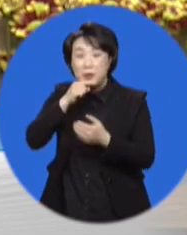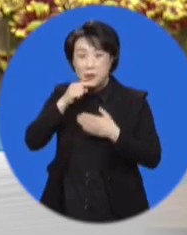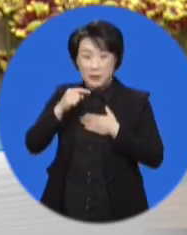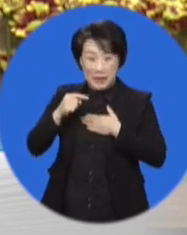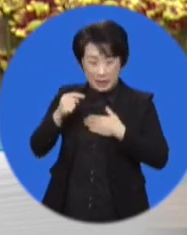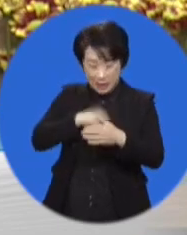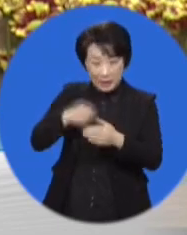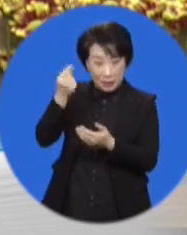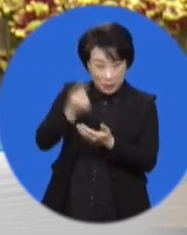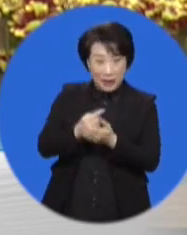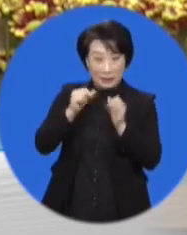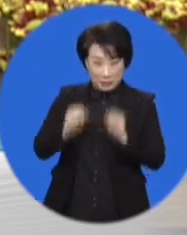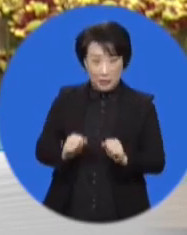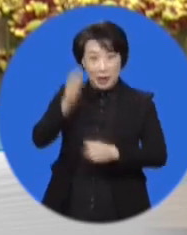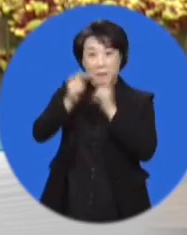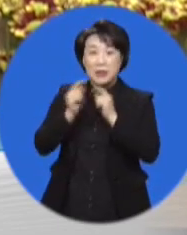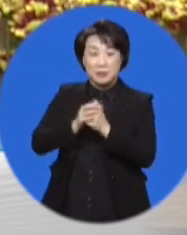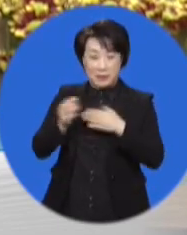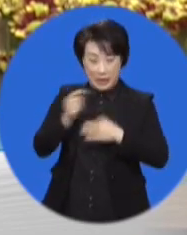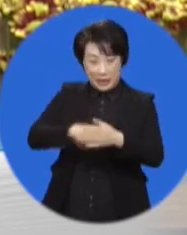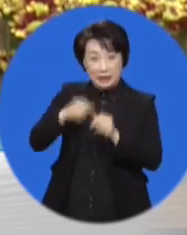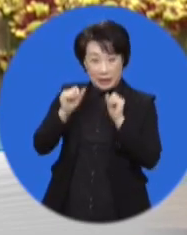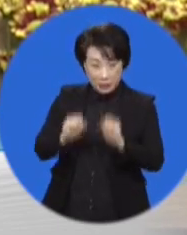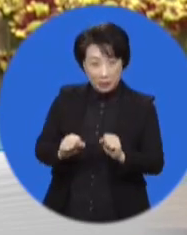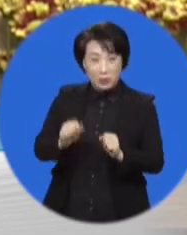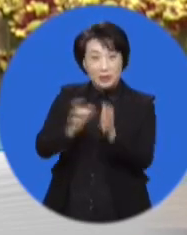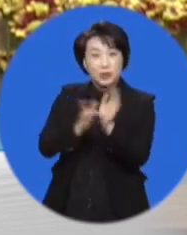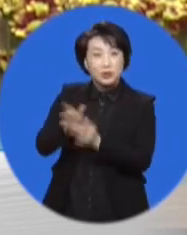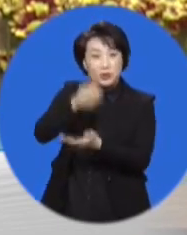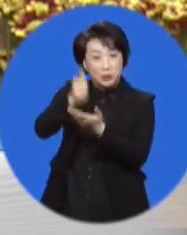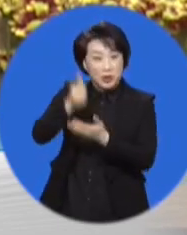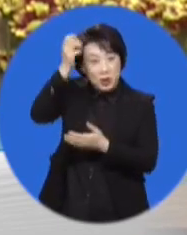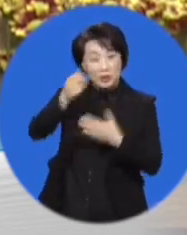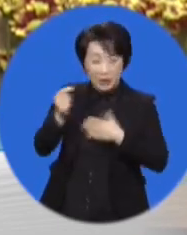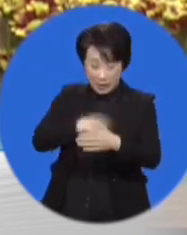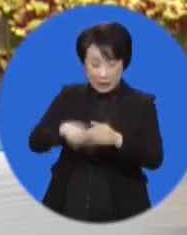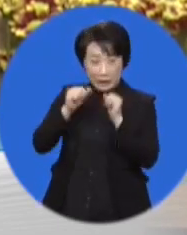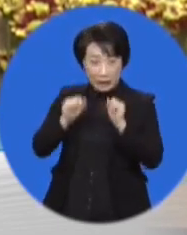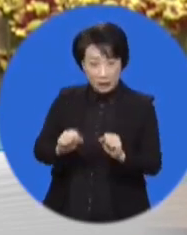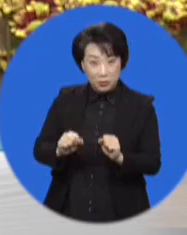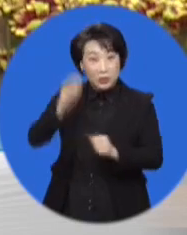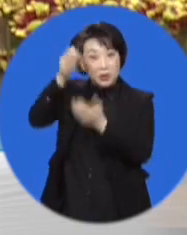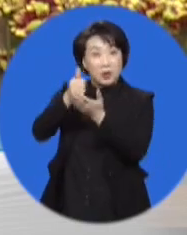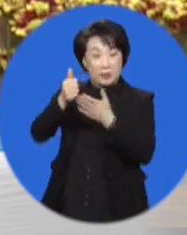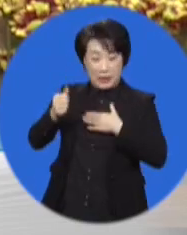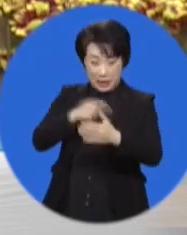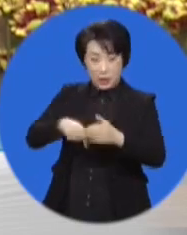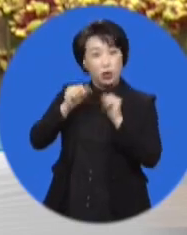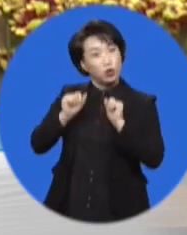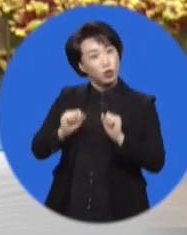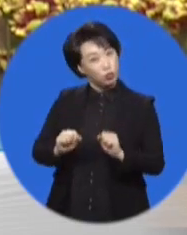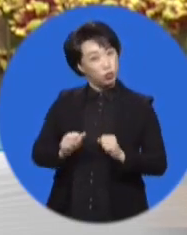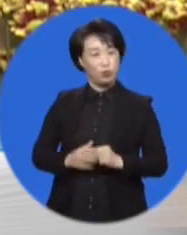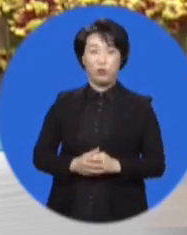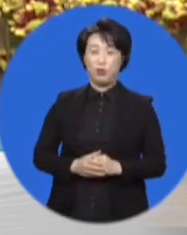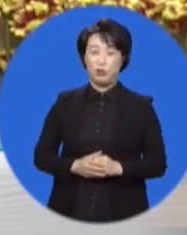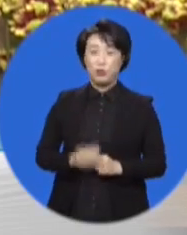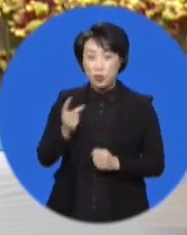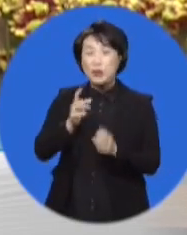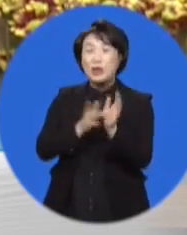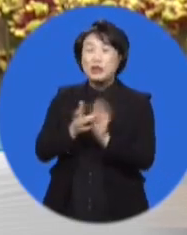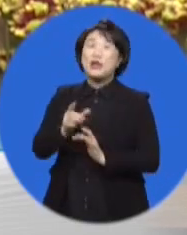있고 말씀으로 내 안에 있고 그리스도의 영으로 내 안에 있고 성령으로 내 안에 있고